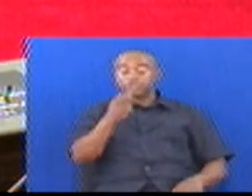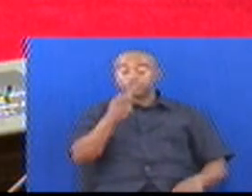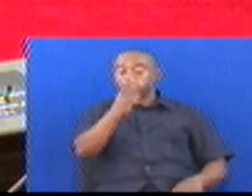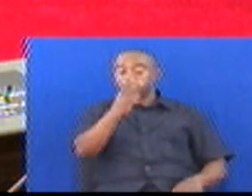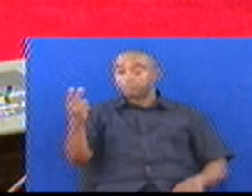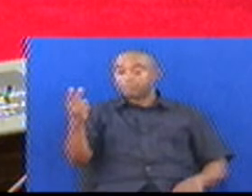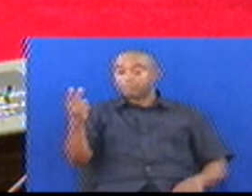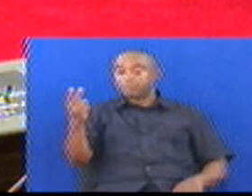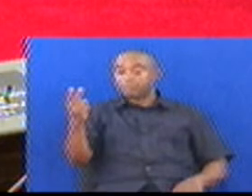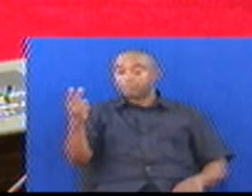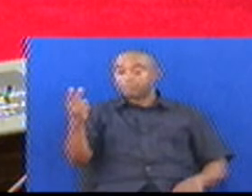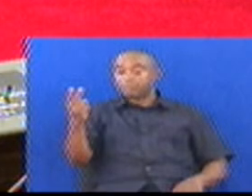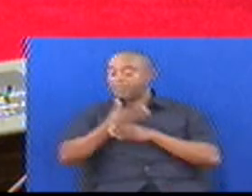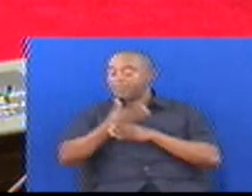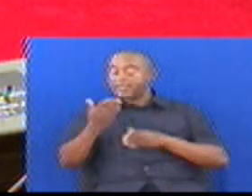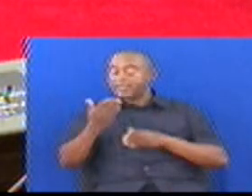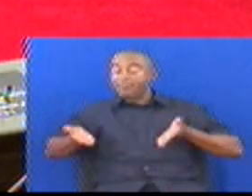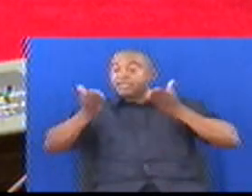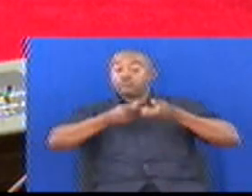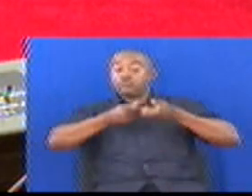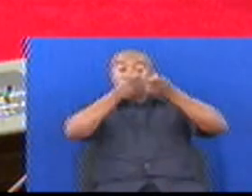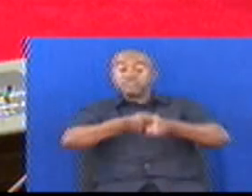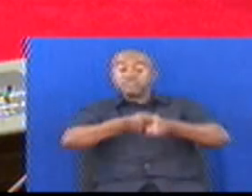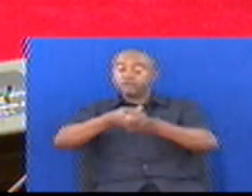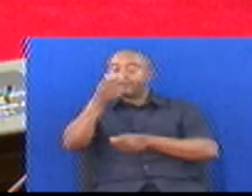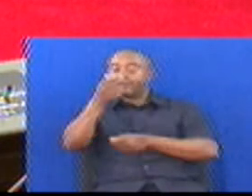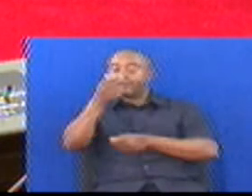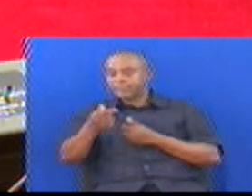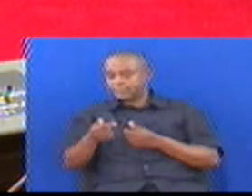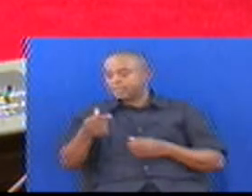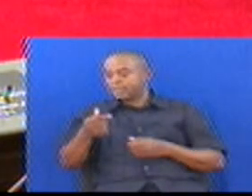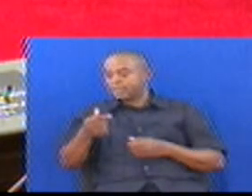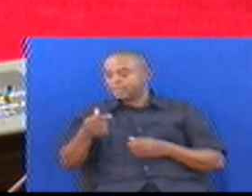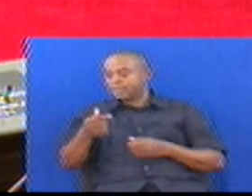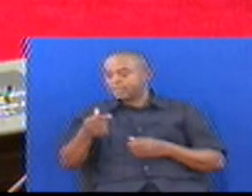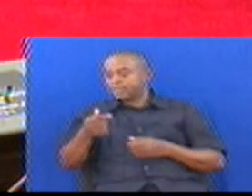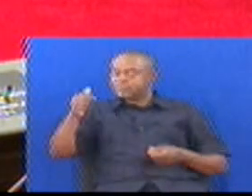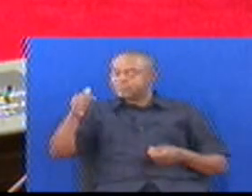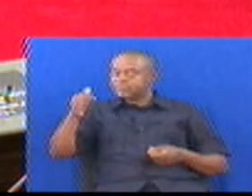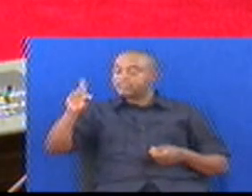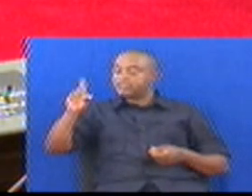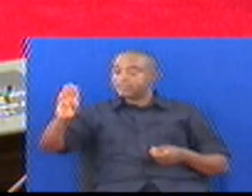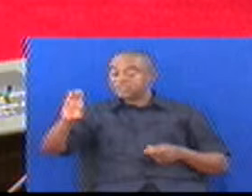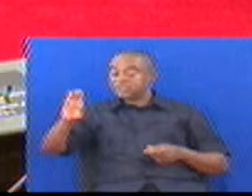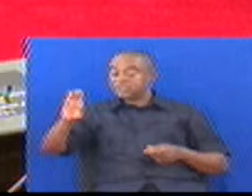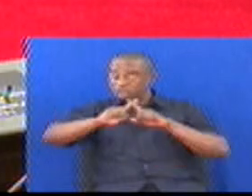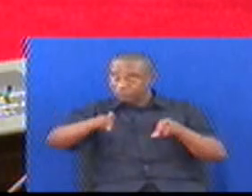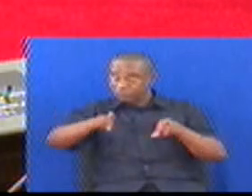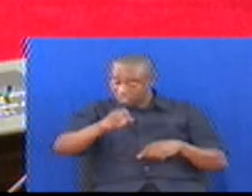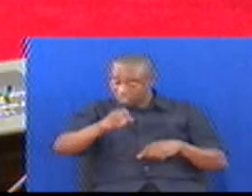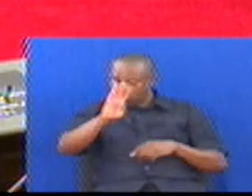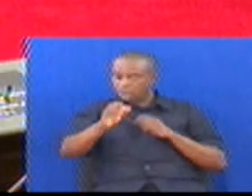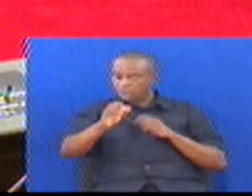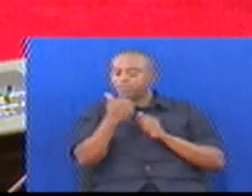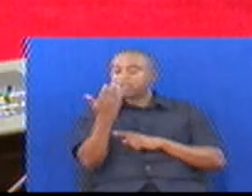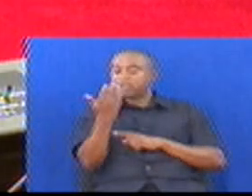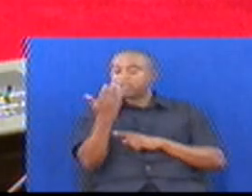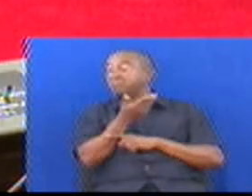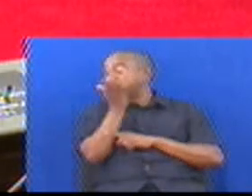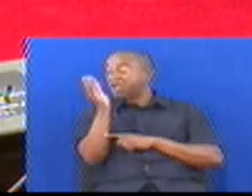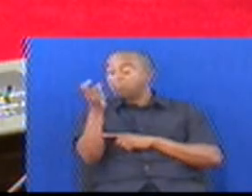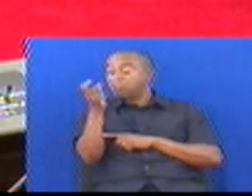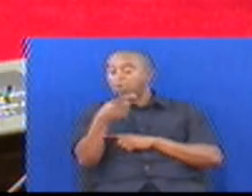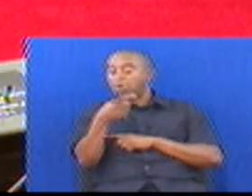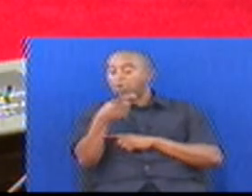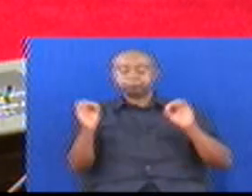22 kutoka Benki ya Maendeleo ya Kilimo Tanzania TADB ikilinganishwa na mwaka 2015 ambapo hakukuwa na